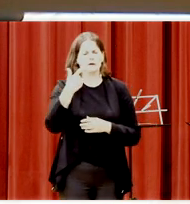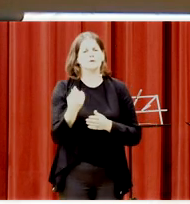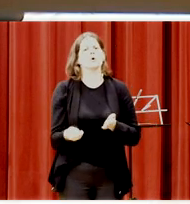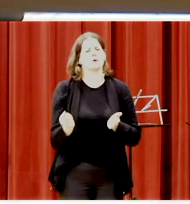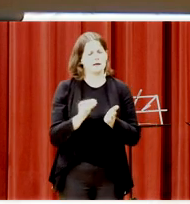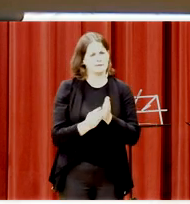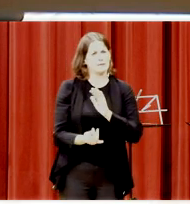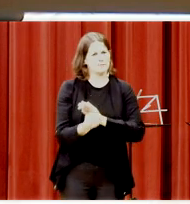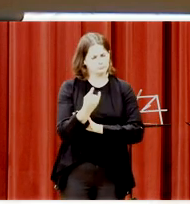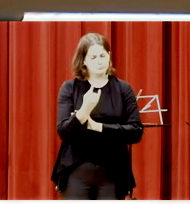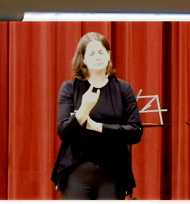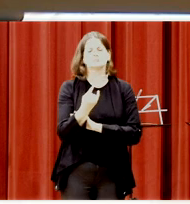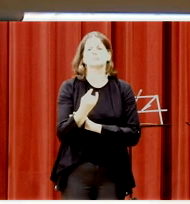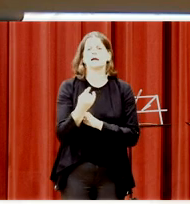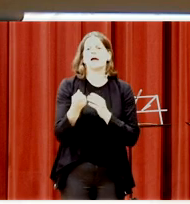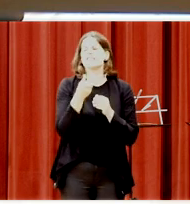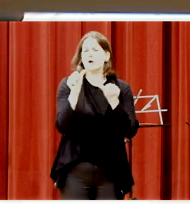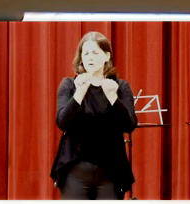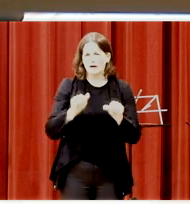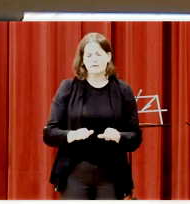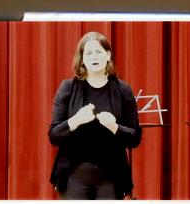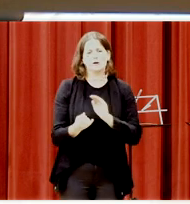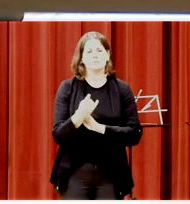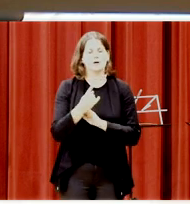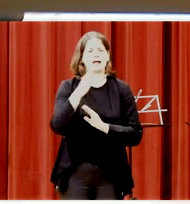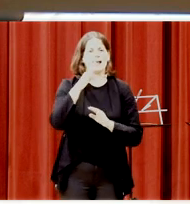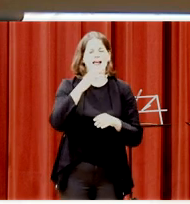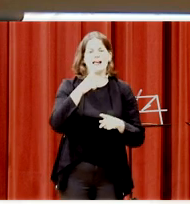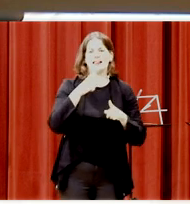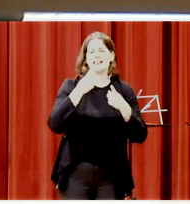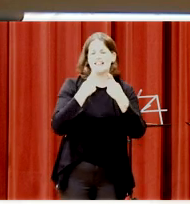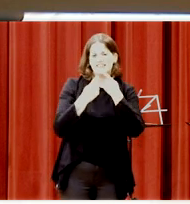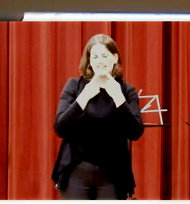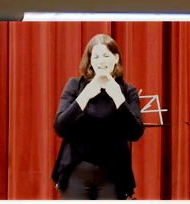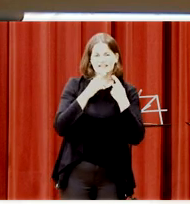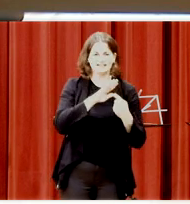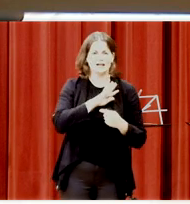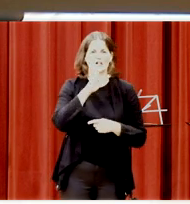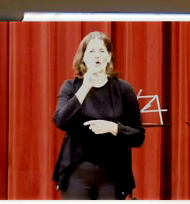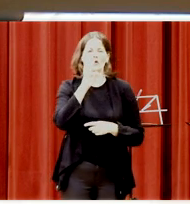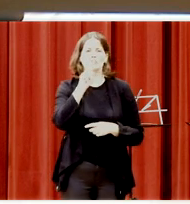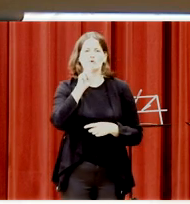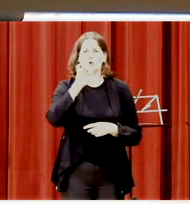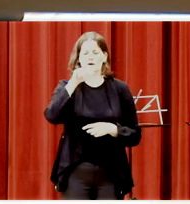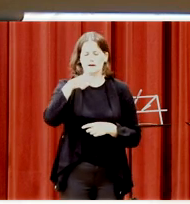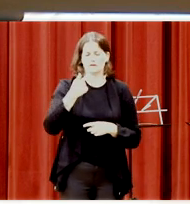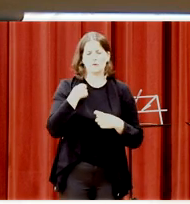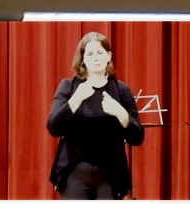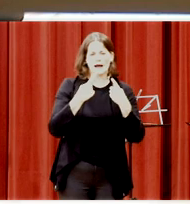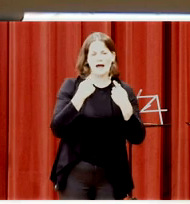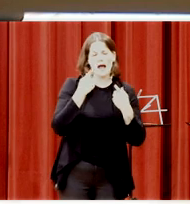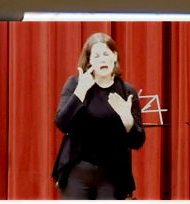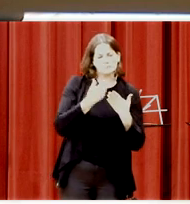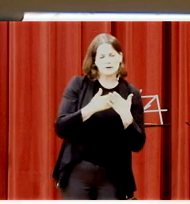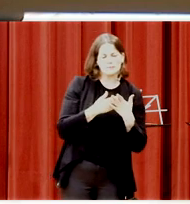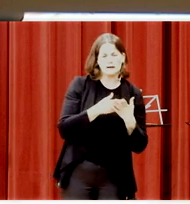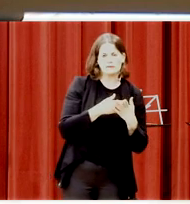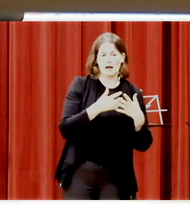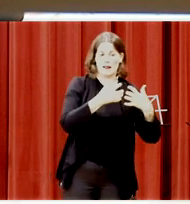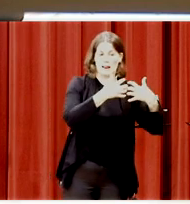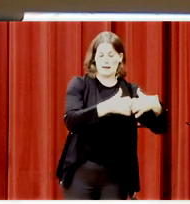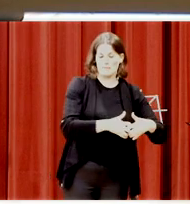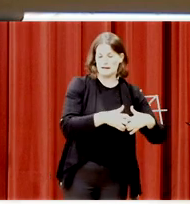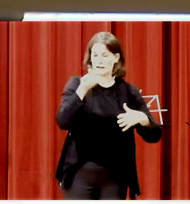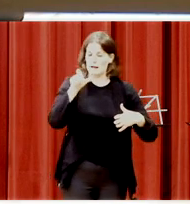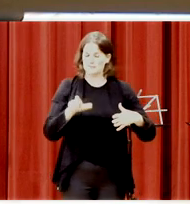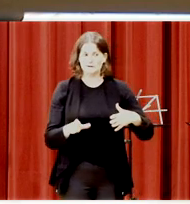humà i una màquina i d'alguna manera si l'humà identifica que és una màquina o és un humà, pues la màquina pot